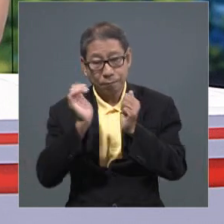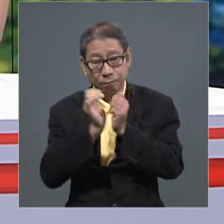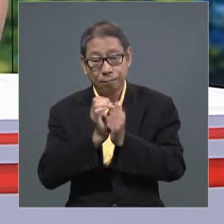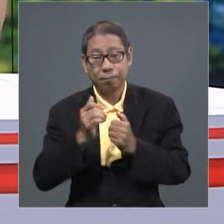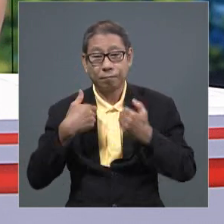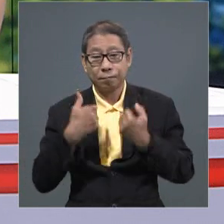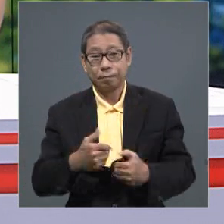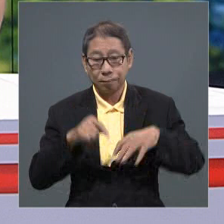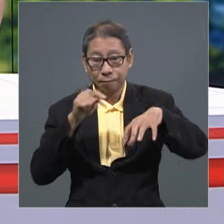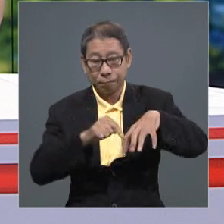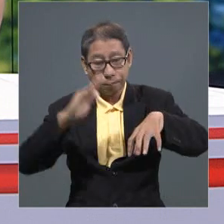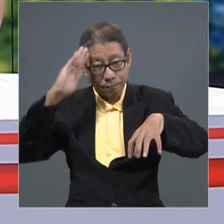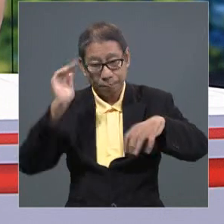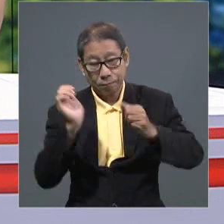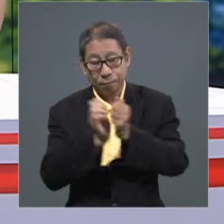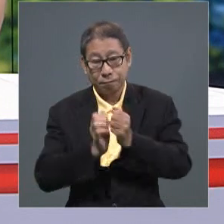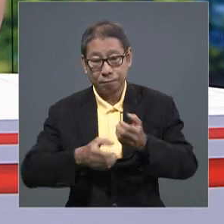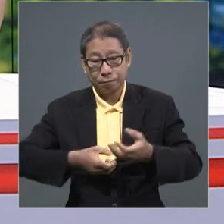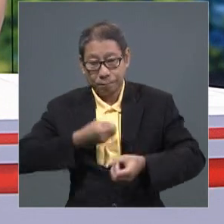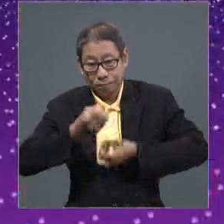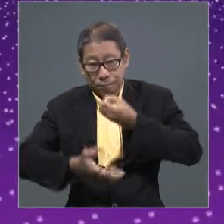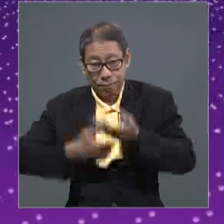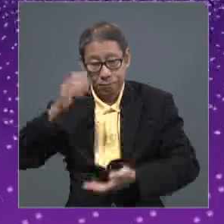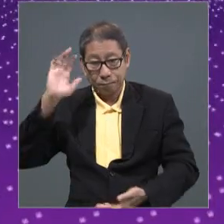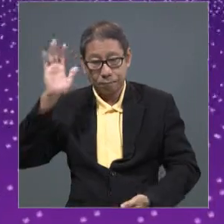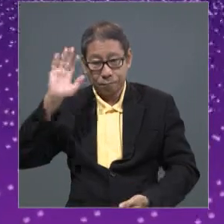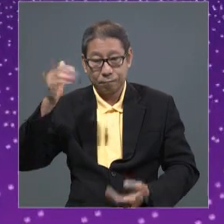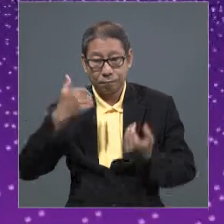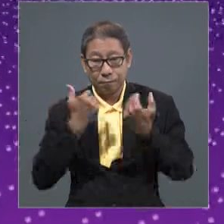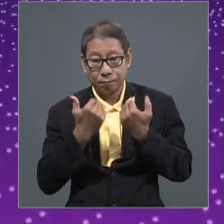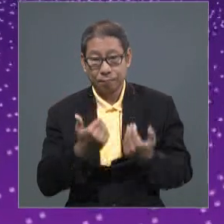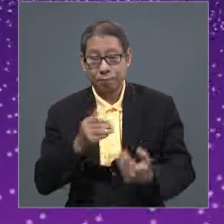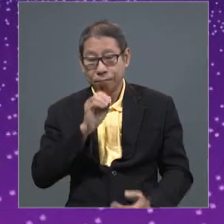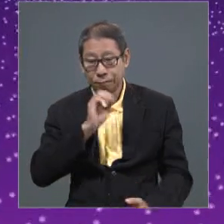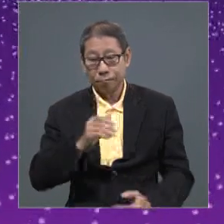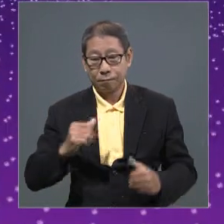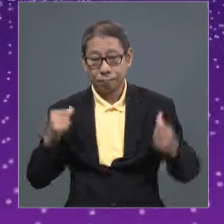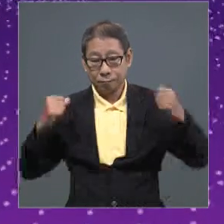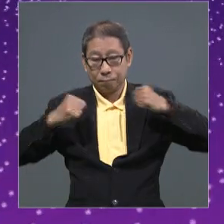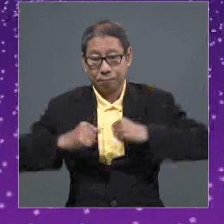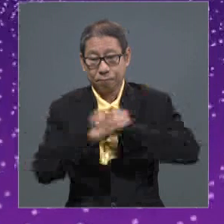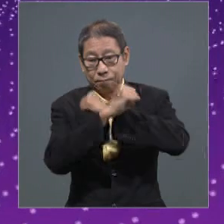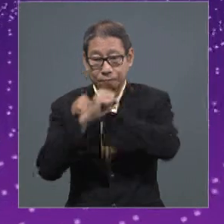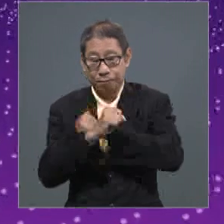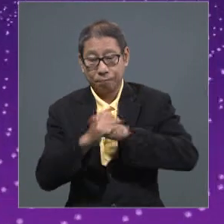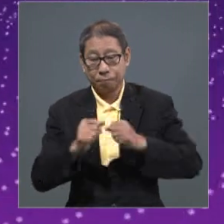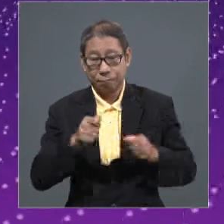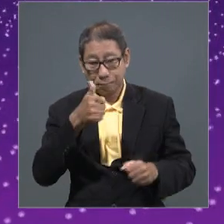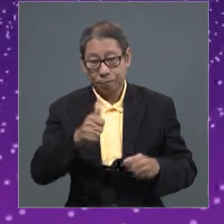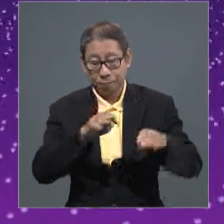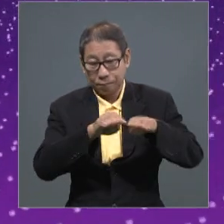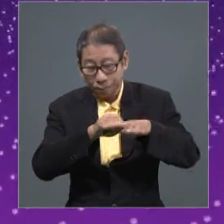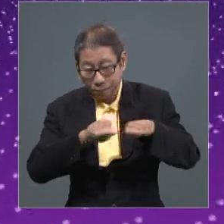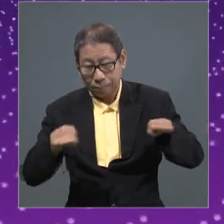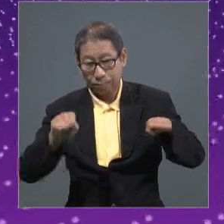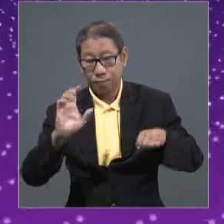ทางสำนักงานตำรวจแห่งชาติก็เลยออกมาแถลงชี้แจงสำหรับกรณีนี้นะคะยืนยันบอกว่าเสื้อเกราะทุกตัวเนี่ยได้มาตรฐานสากล